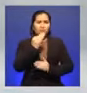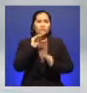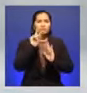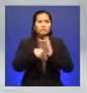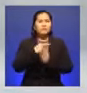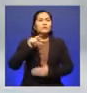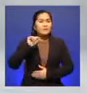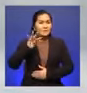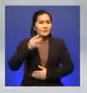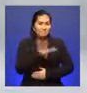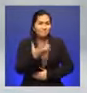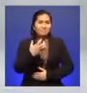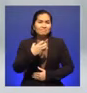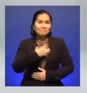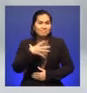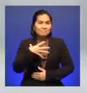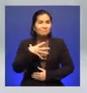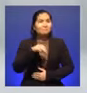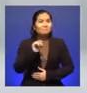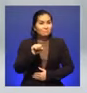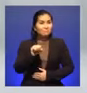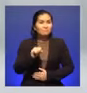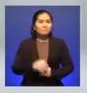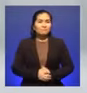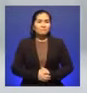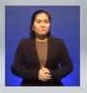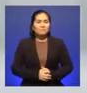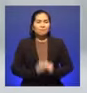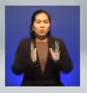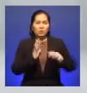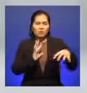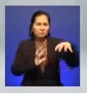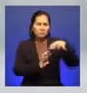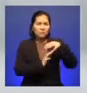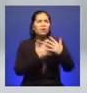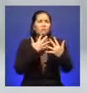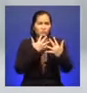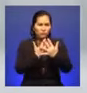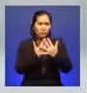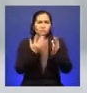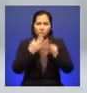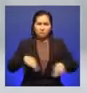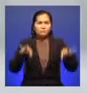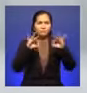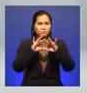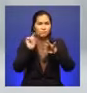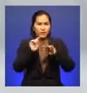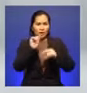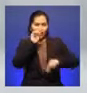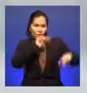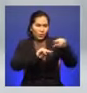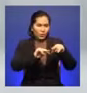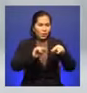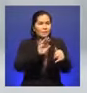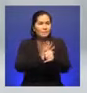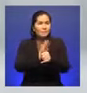งไม่เป็นที่พึงปรารถนาสำหรับใครต่อใครหลายคนนะคะแต่คนที่เข้าไปอยู่แล้วนั้นจำเป็นที่จะต้องได้รับการดูแล